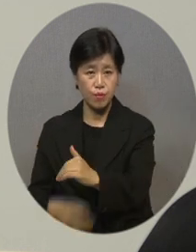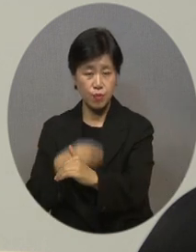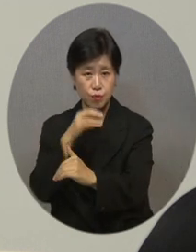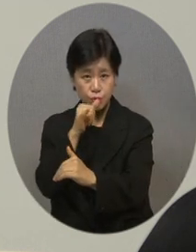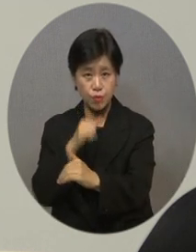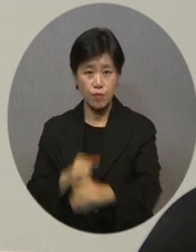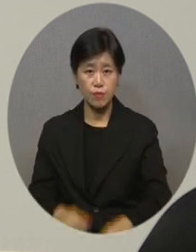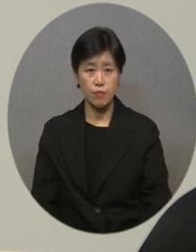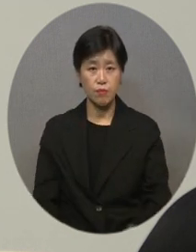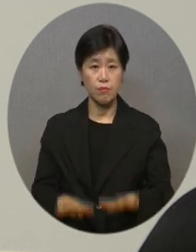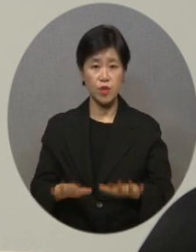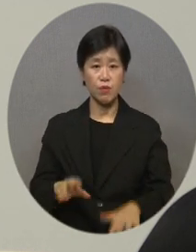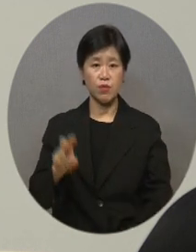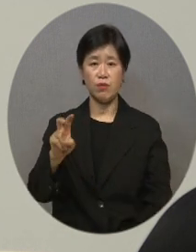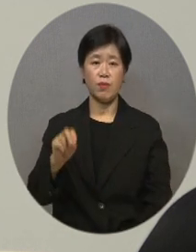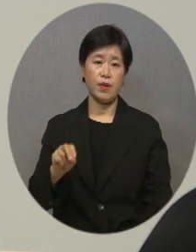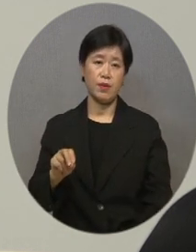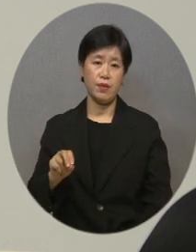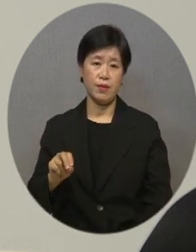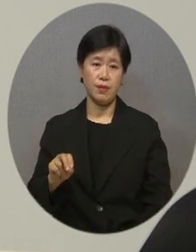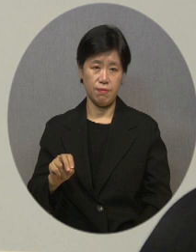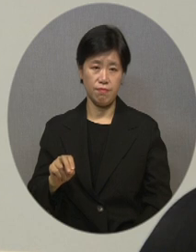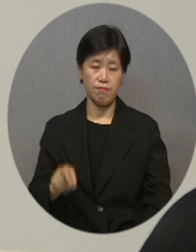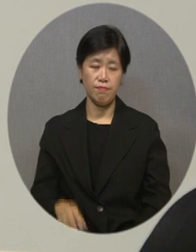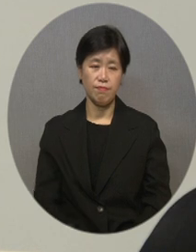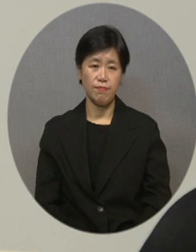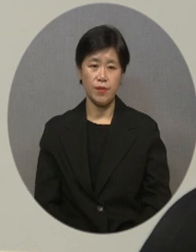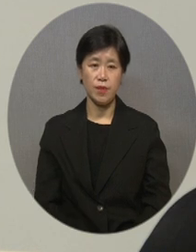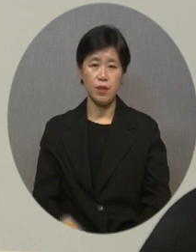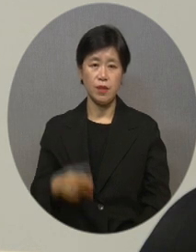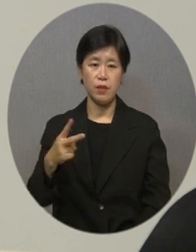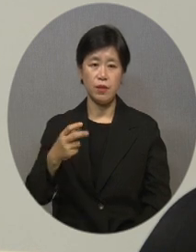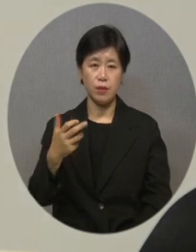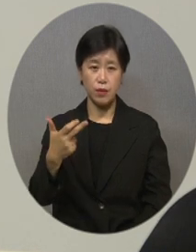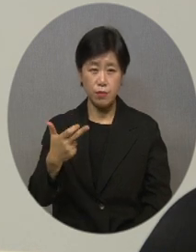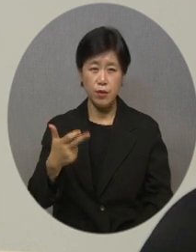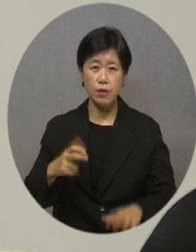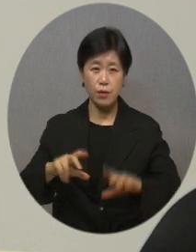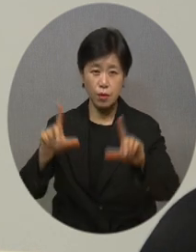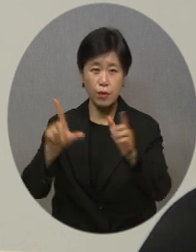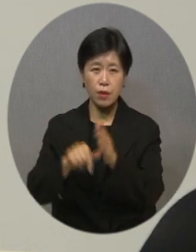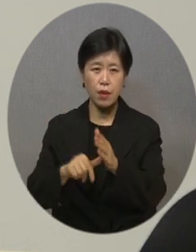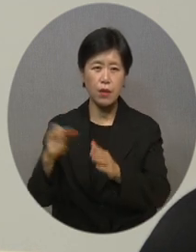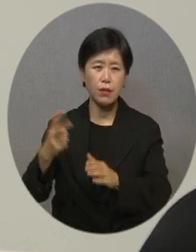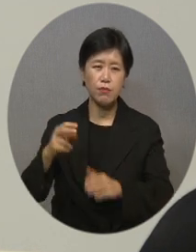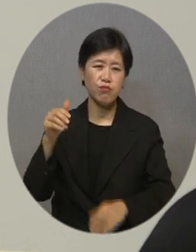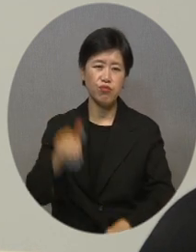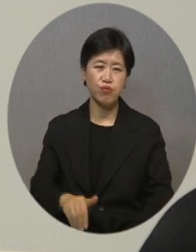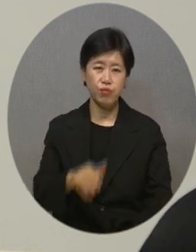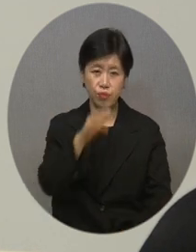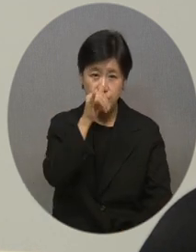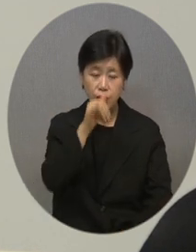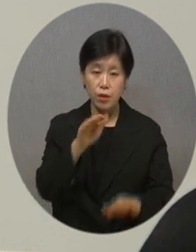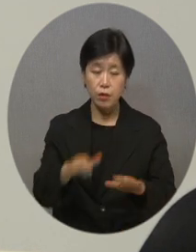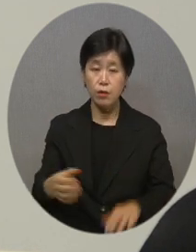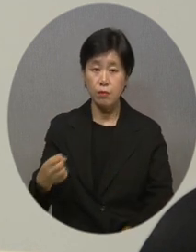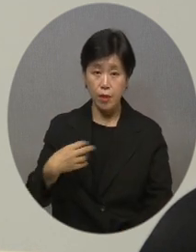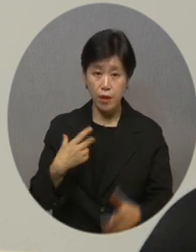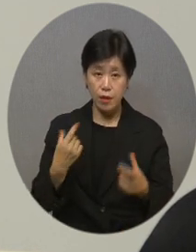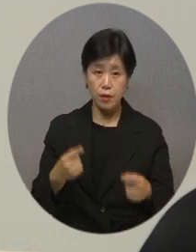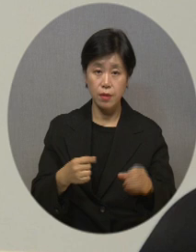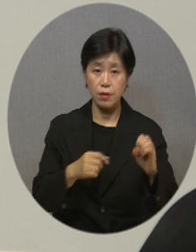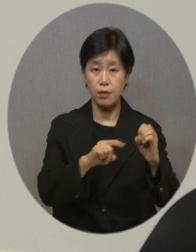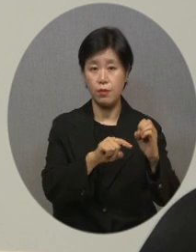겁니다. 예. 2017년도에 떨어지게 되어 있고요. 지금 보니까 지금 말씀드린 대로 0.78명